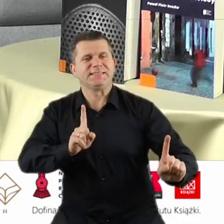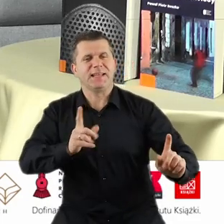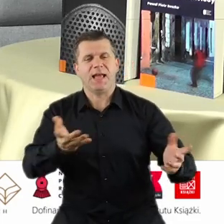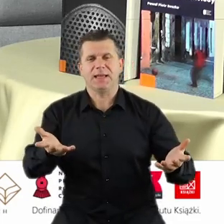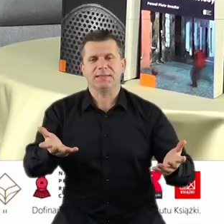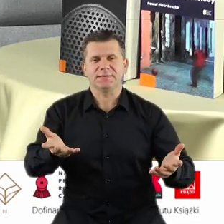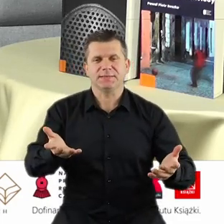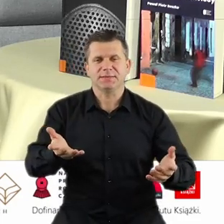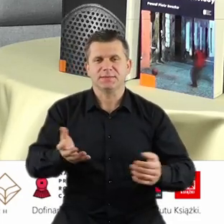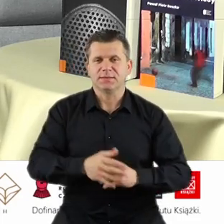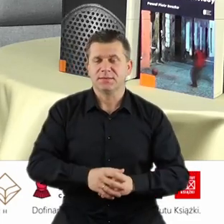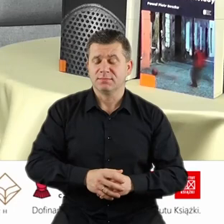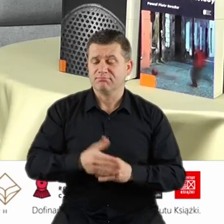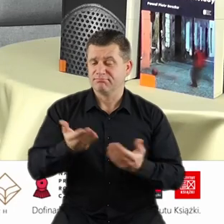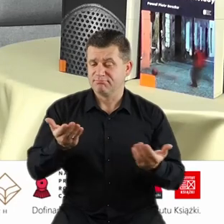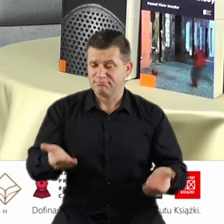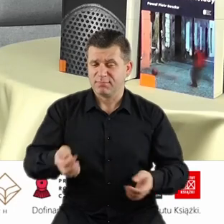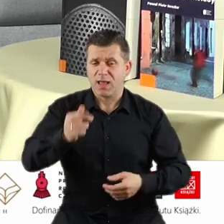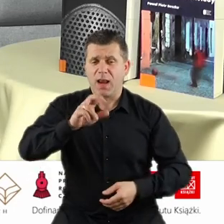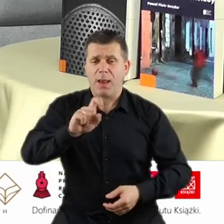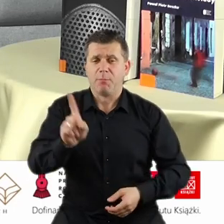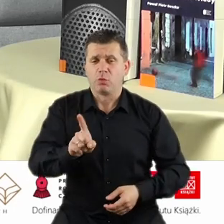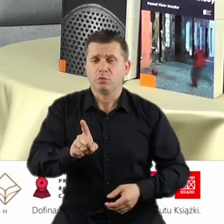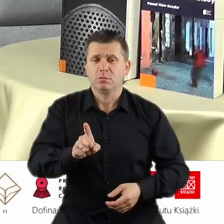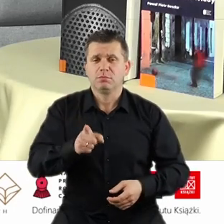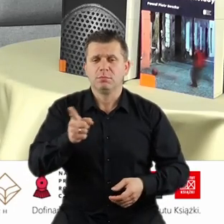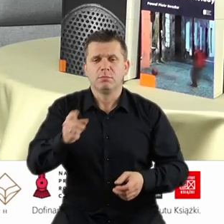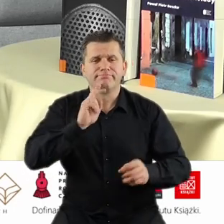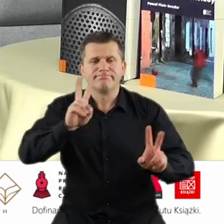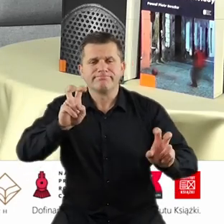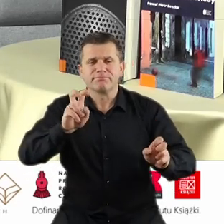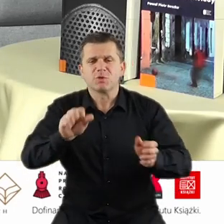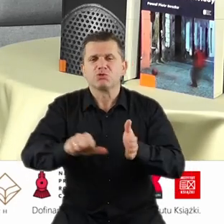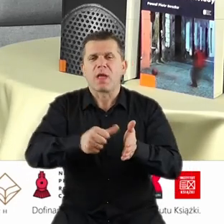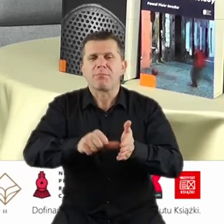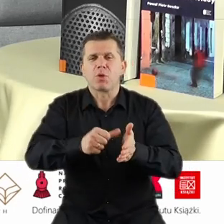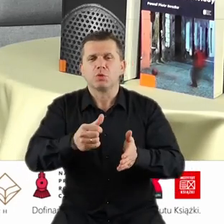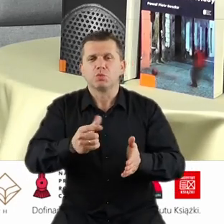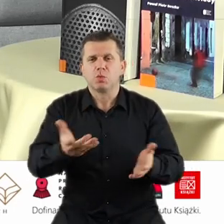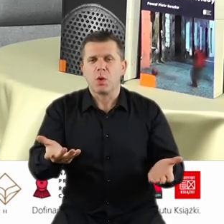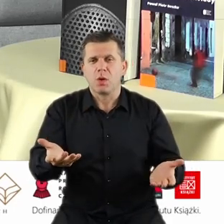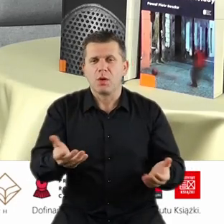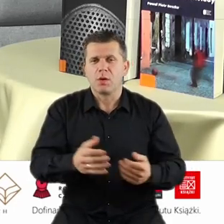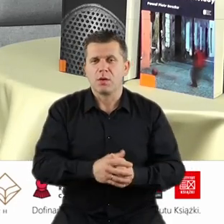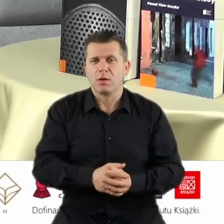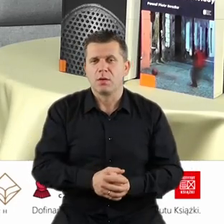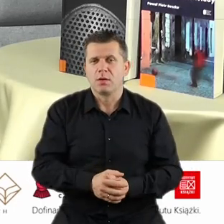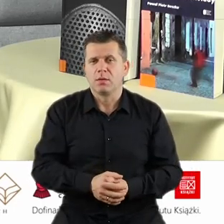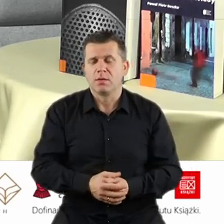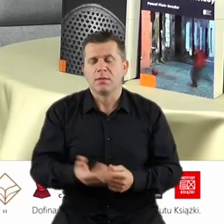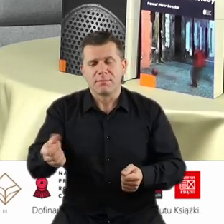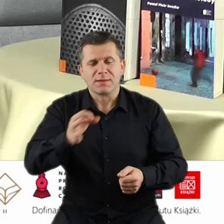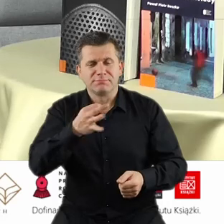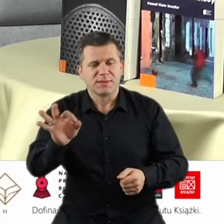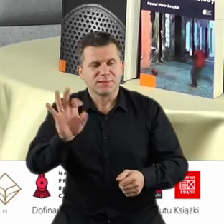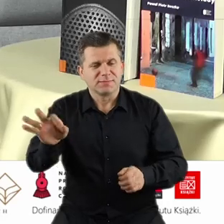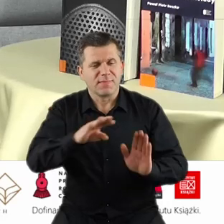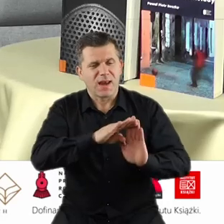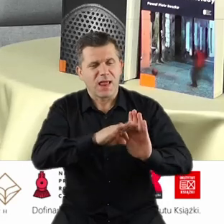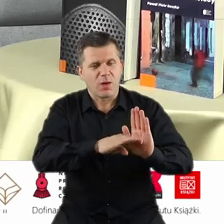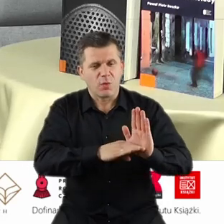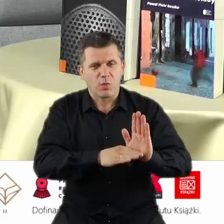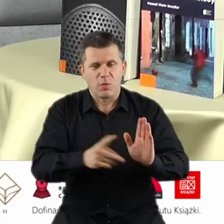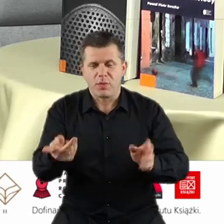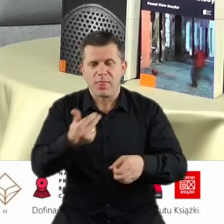dystans. No to jest jakby kwestia, reportaż to jest rzemiosłem. I jako rzemiosło polega pewnym